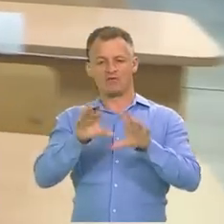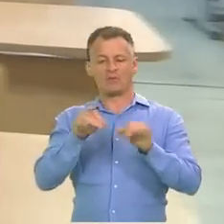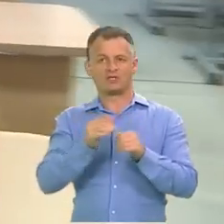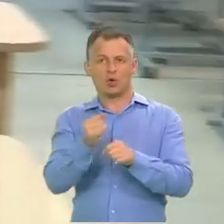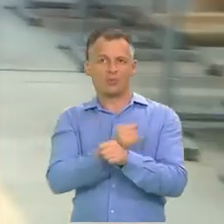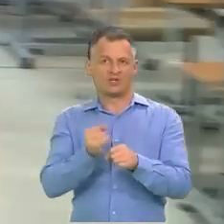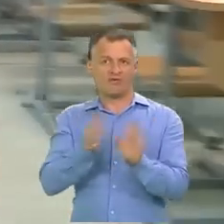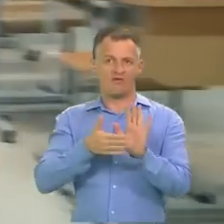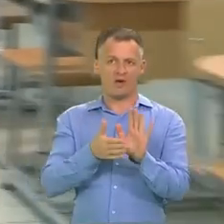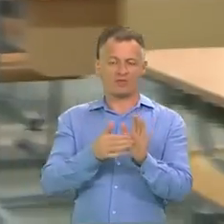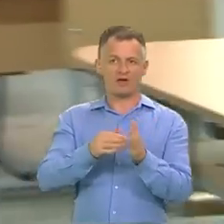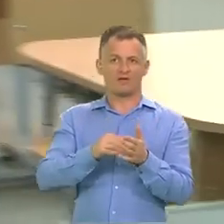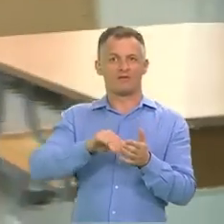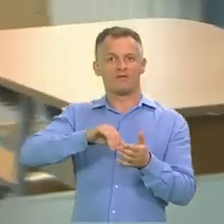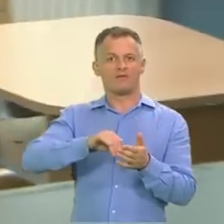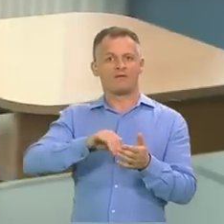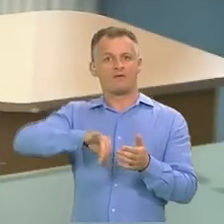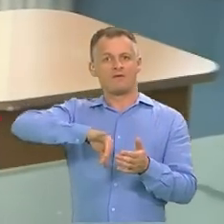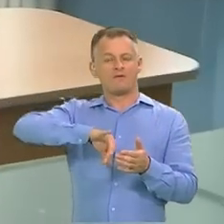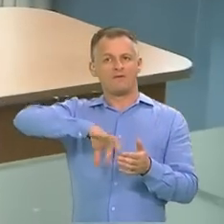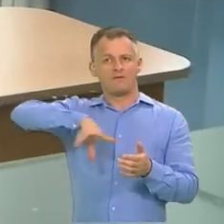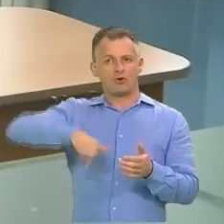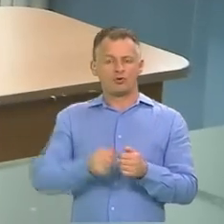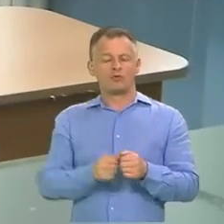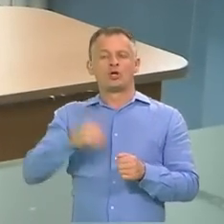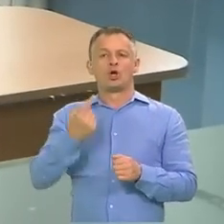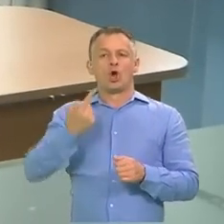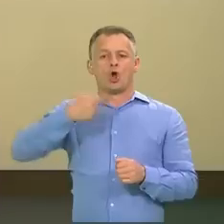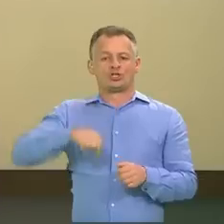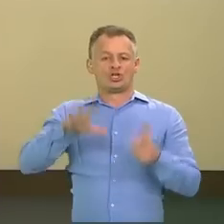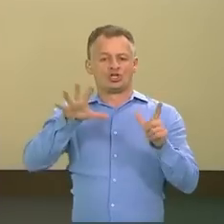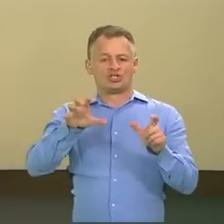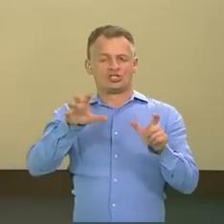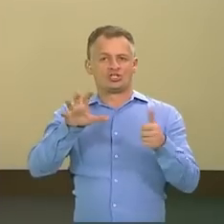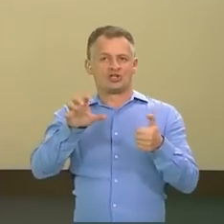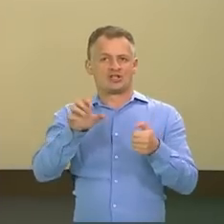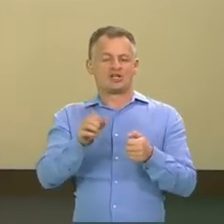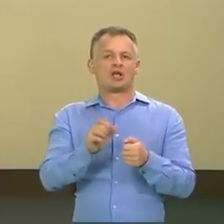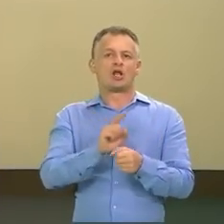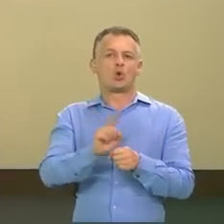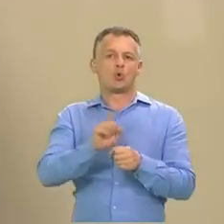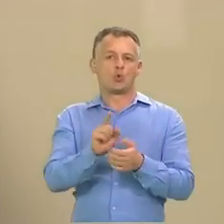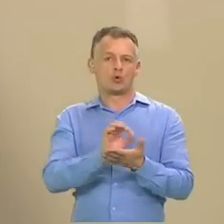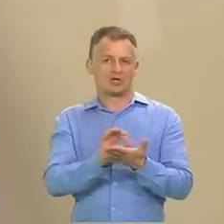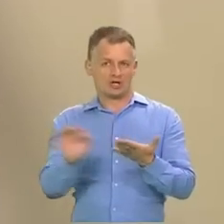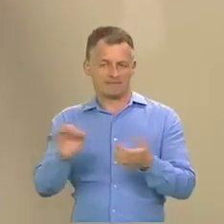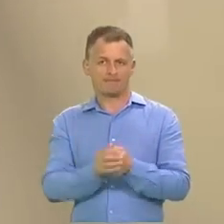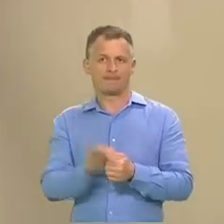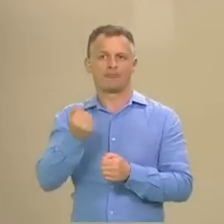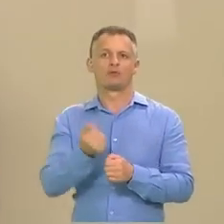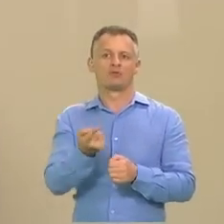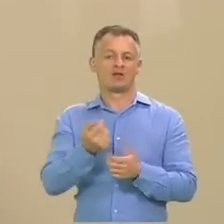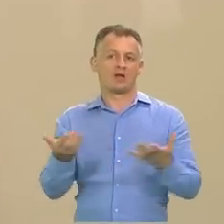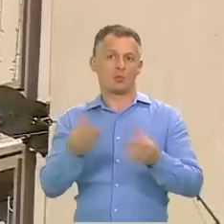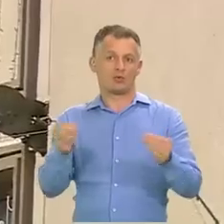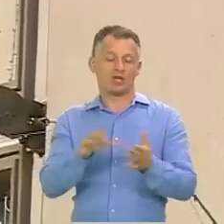observă frauda. Au fost verificate până acum 160 de lucrări și 140 erau identice. Autoritățile continuă ancheta și